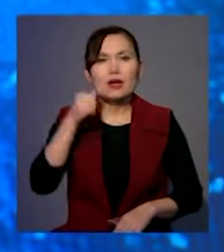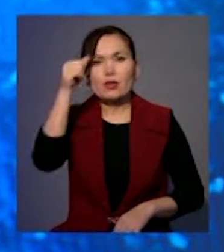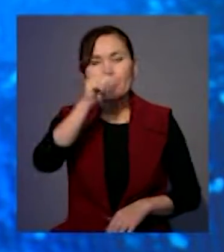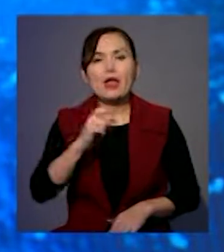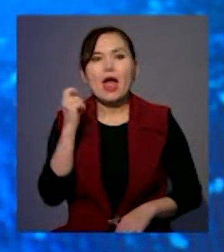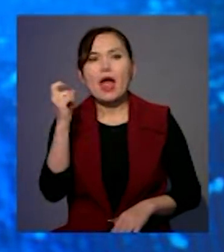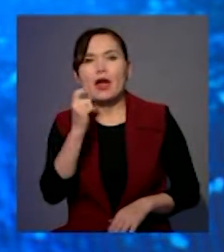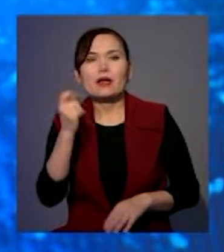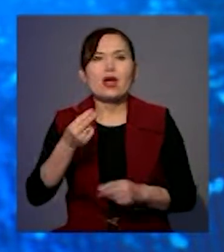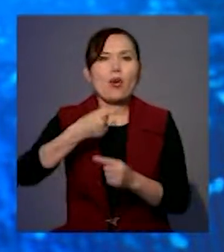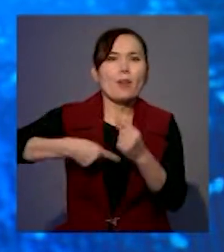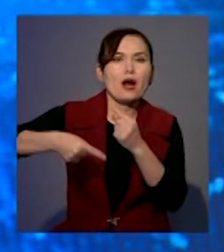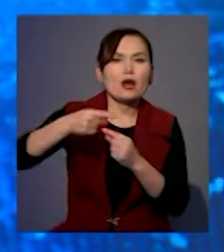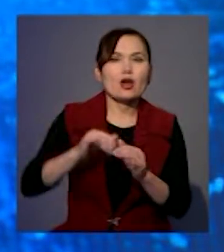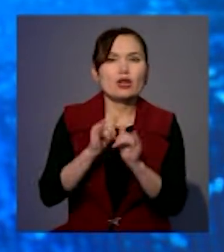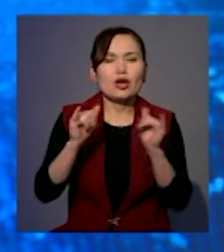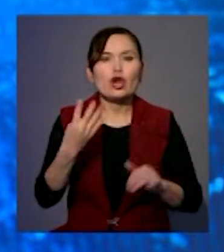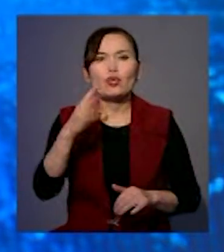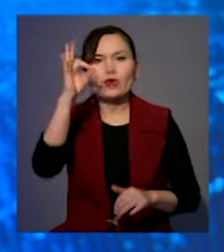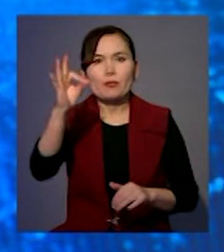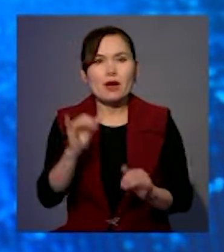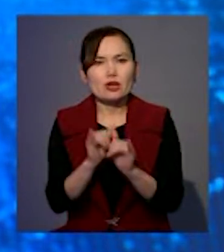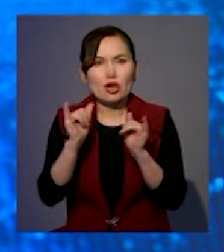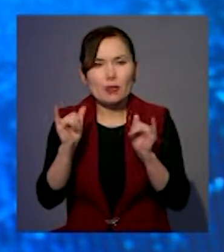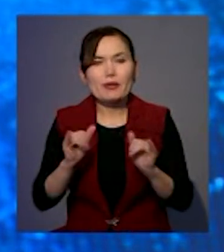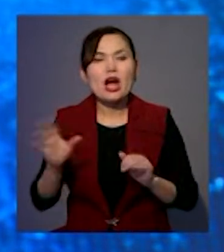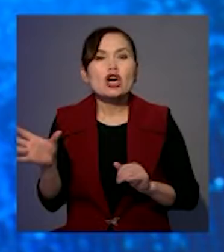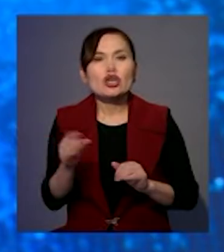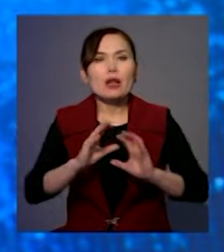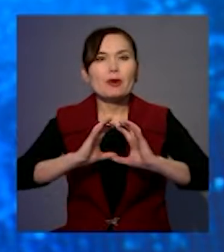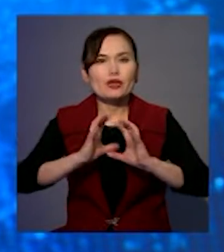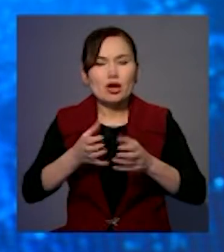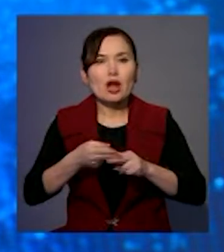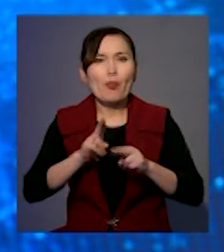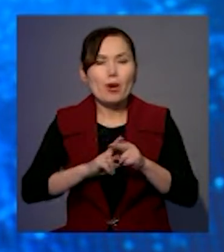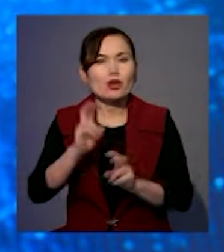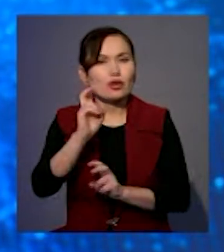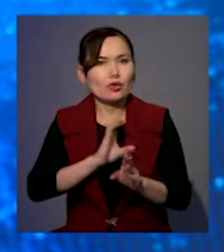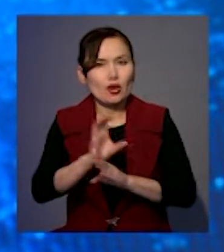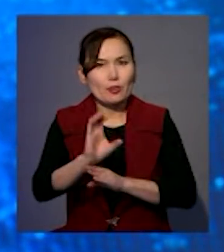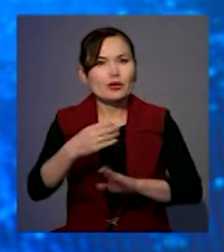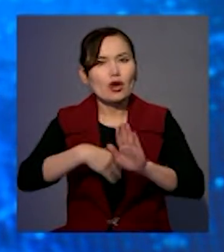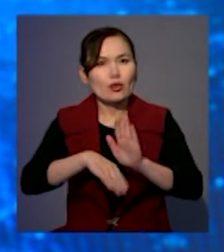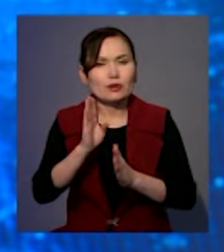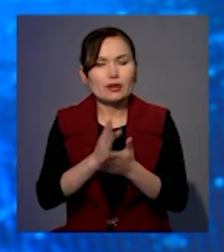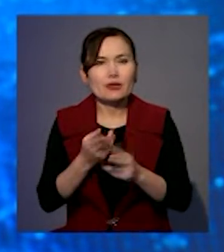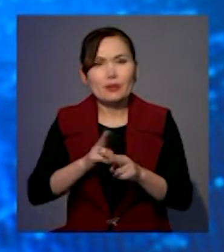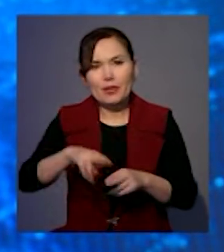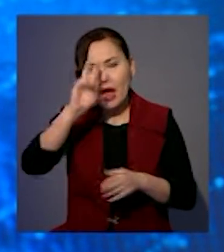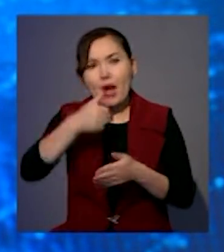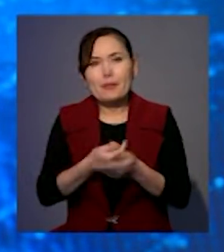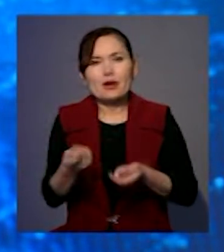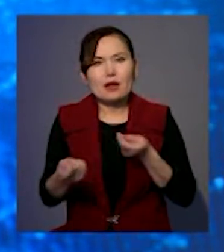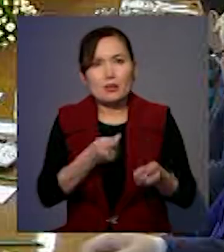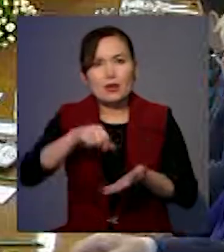Былтыр экономиканың өсімі 4%-ден асты. Бұл жалпы дүниежүзілік орташа өнімнен жоғары. Бұл туралы президенттің